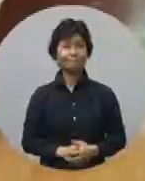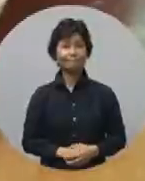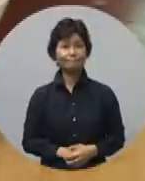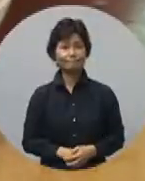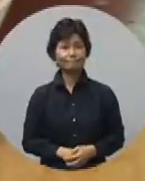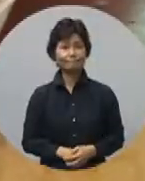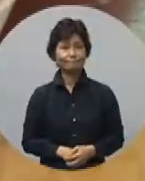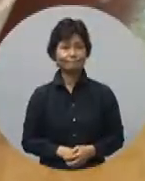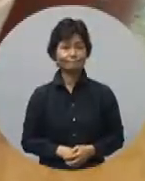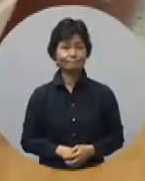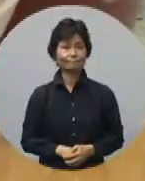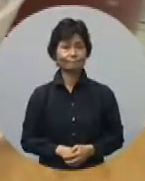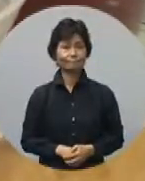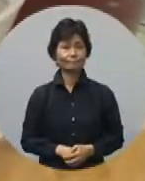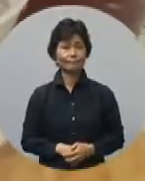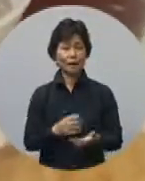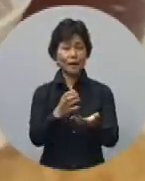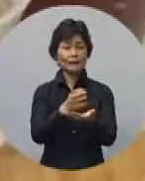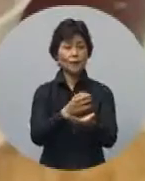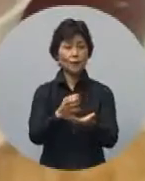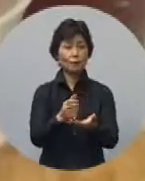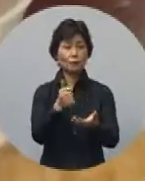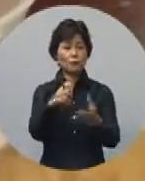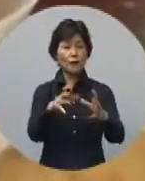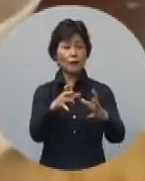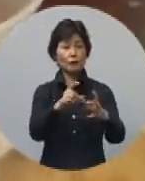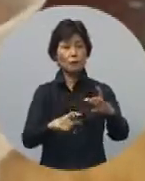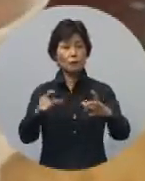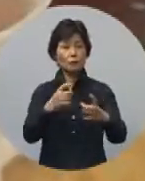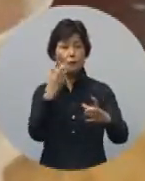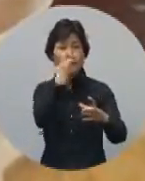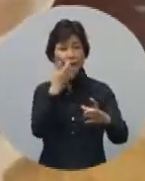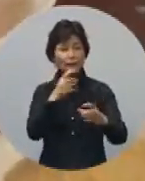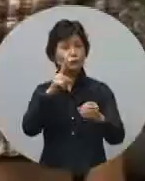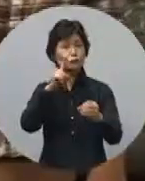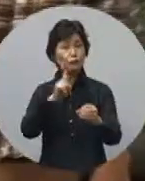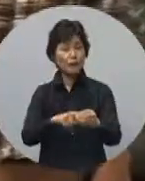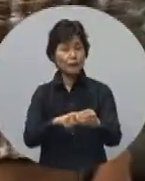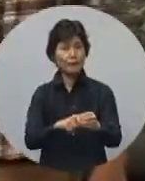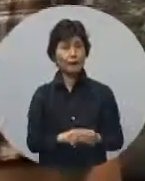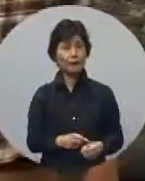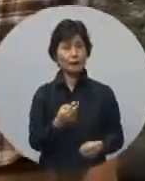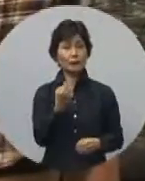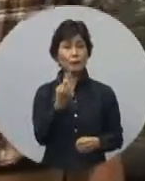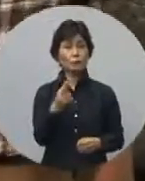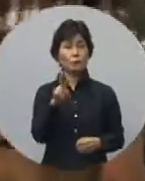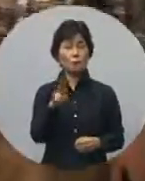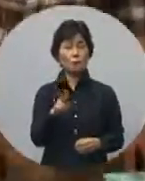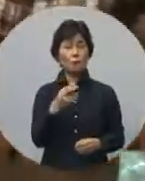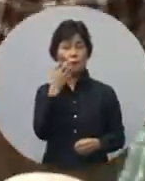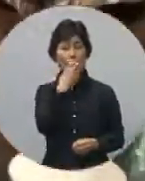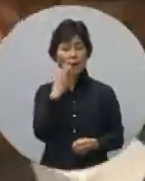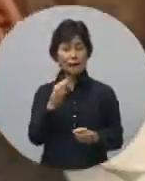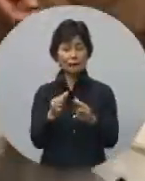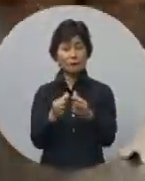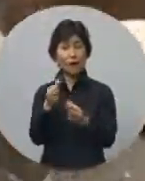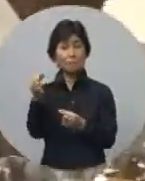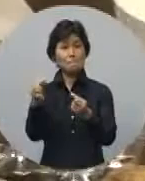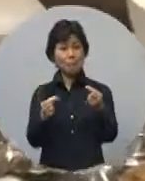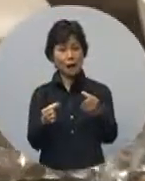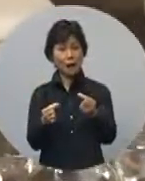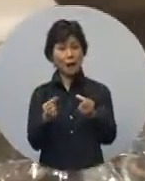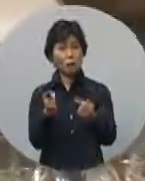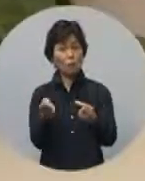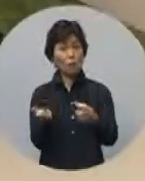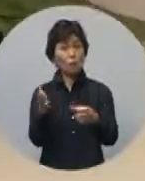はい。 大根のタレをさらに辛くするため、 唐辛子の葉を入れてみたい